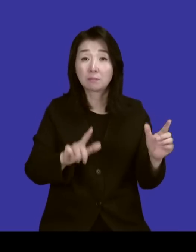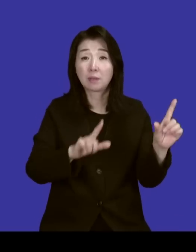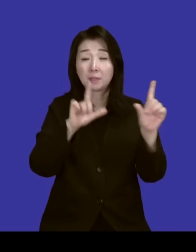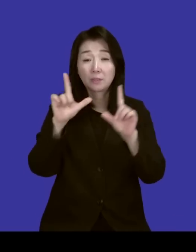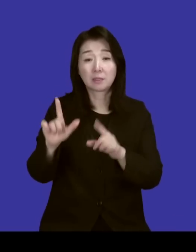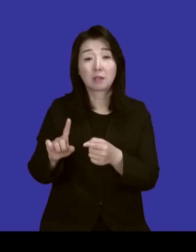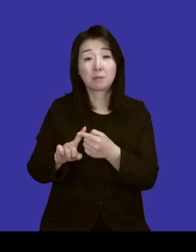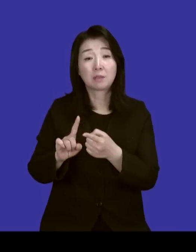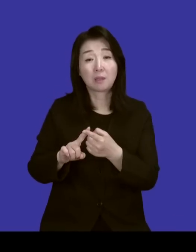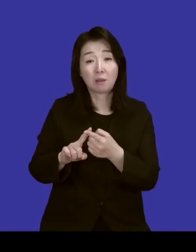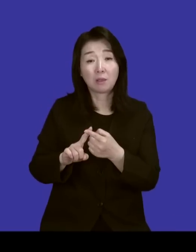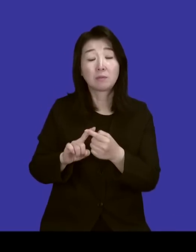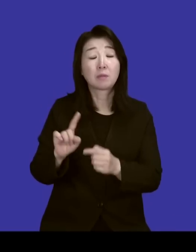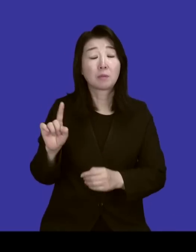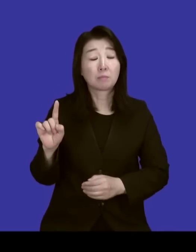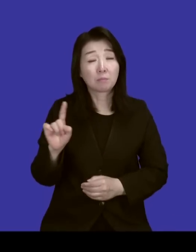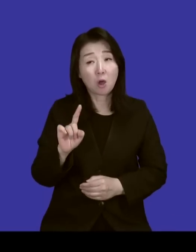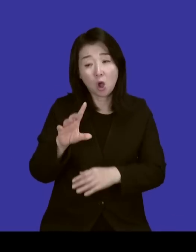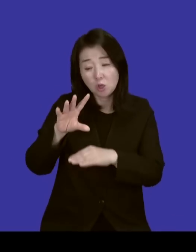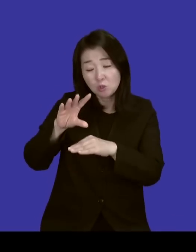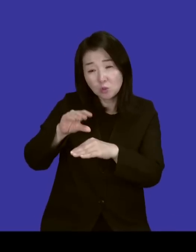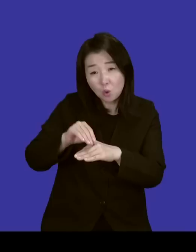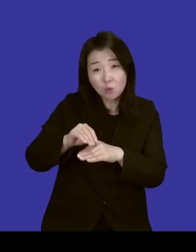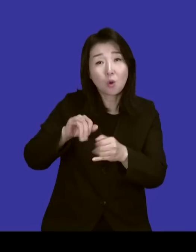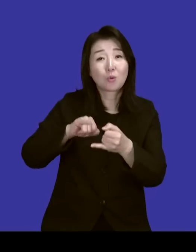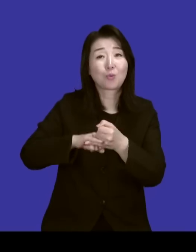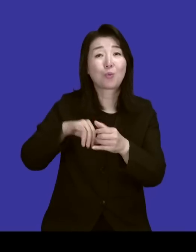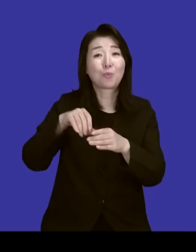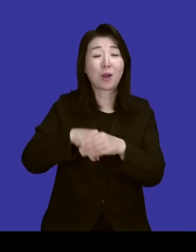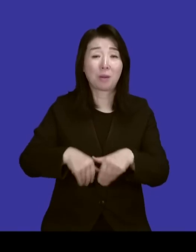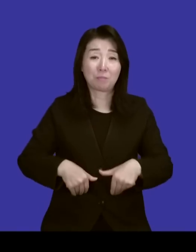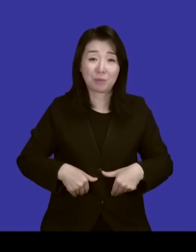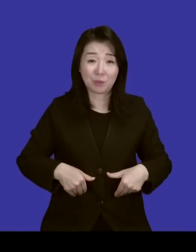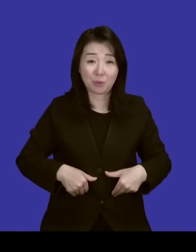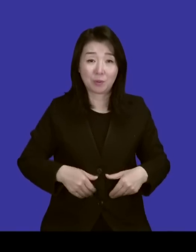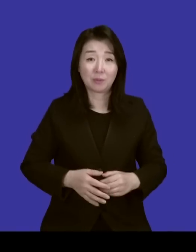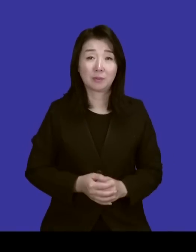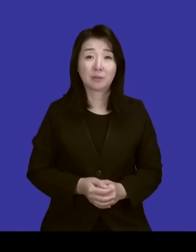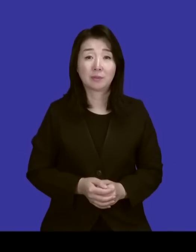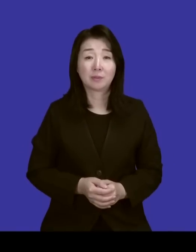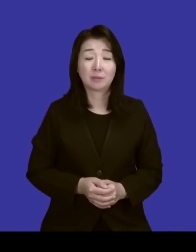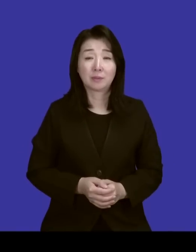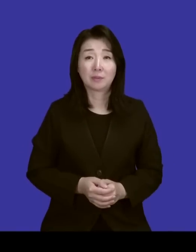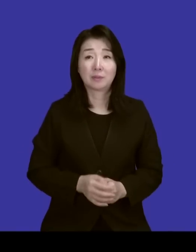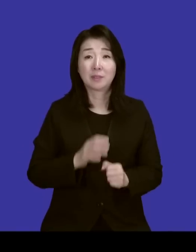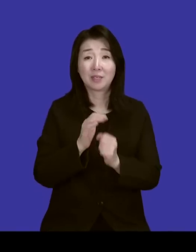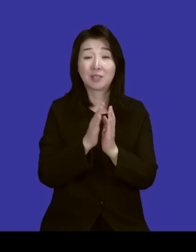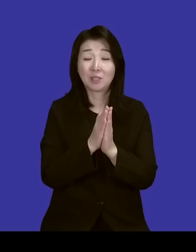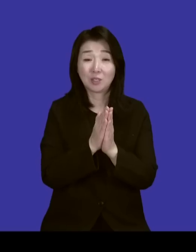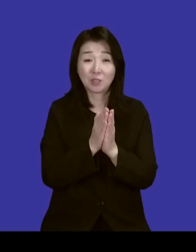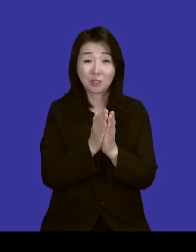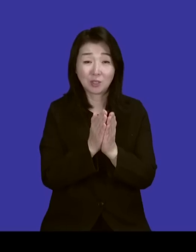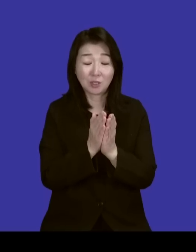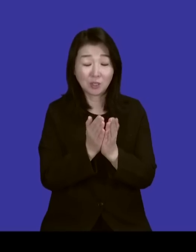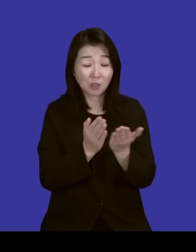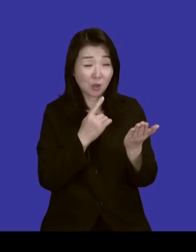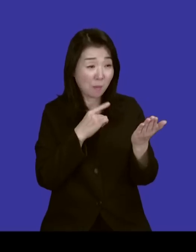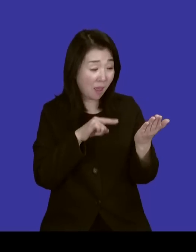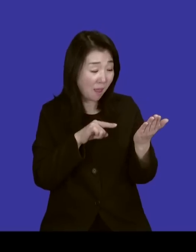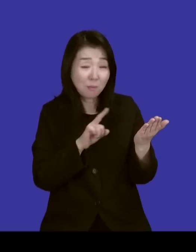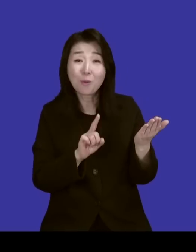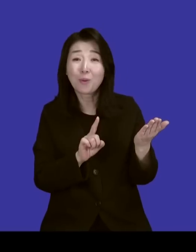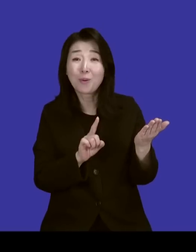대한 애플리케이션, 적용을 놓치지 않고, 예. 그러니까 일반적으로 성경만 설명하다 보면 지루하다는 맞습니다. 생각이 있거든요.